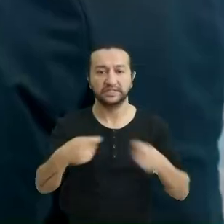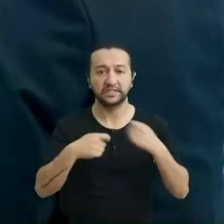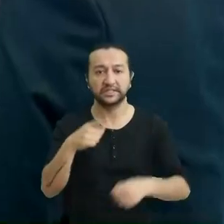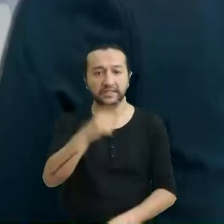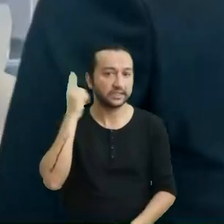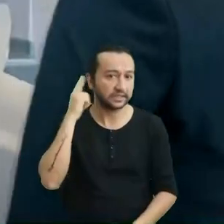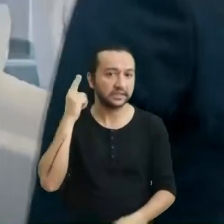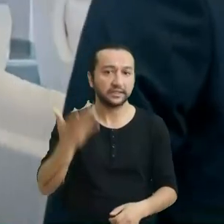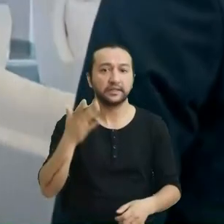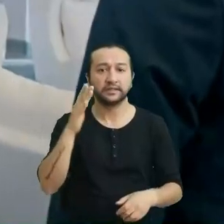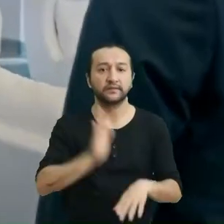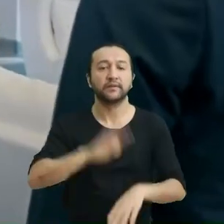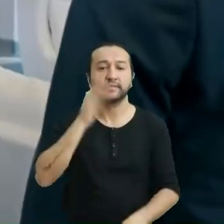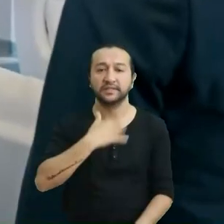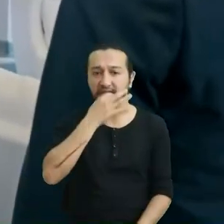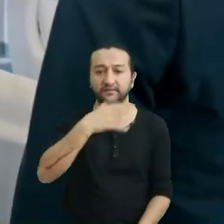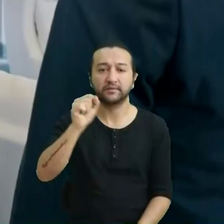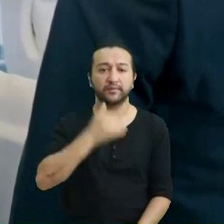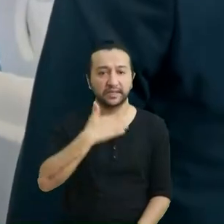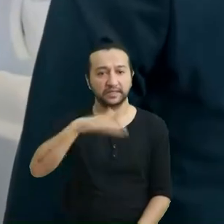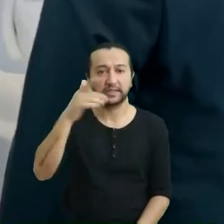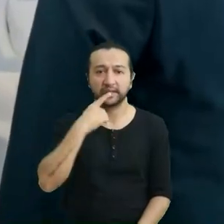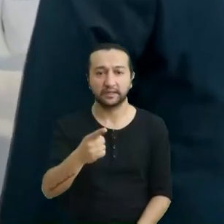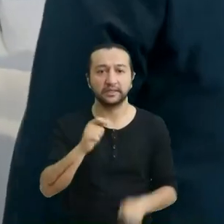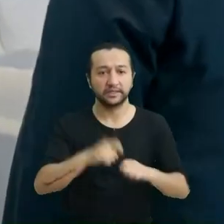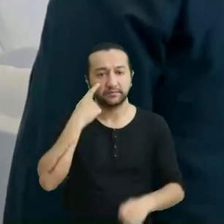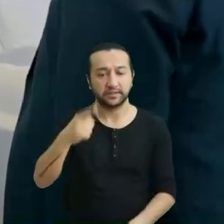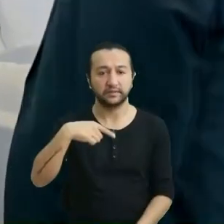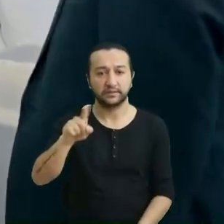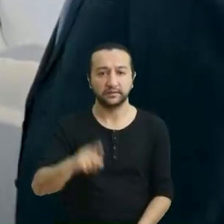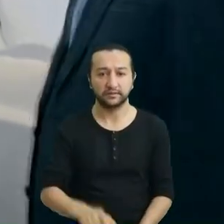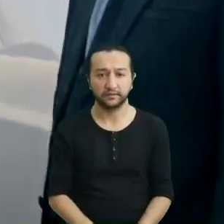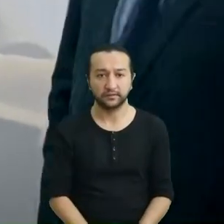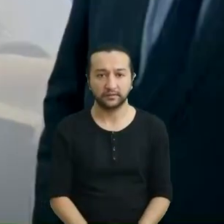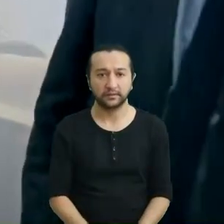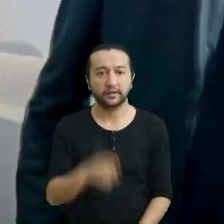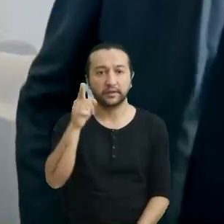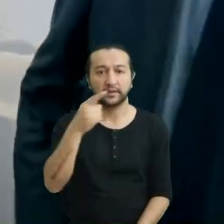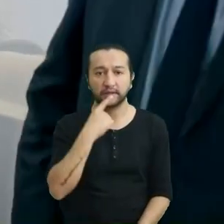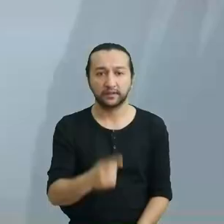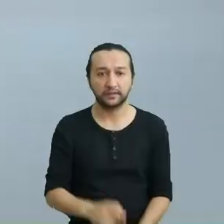şirketin itibarını yedirmem ben. Defol. İşin başına dön. Ha.